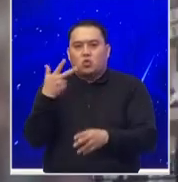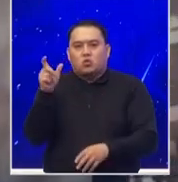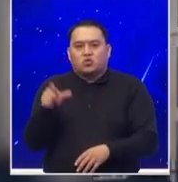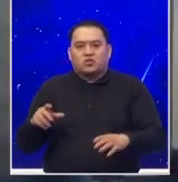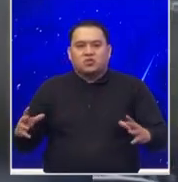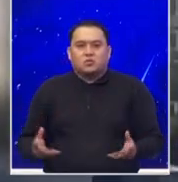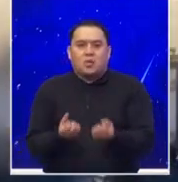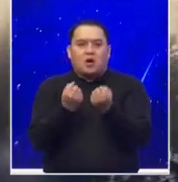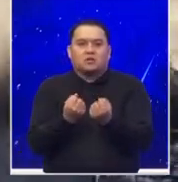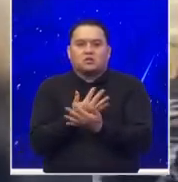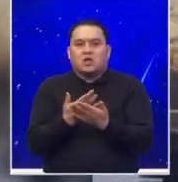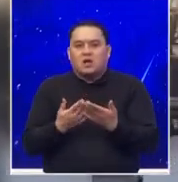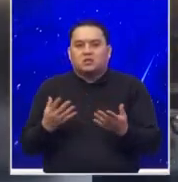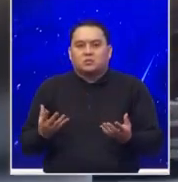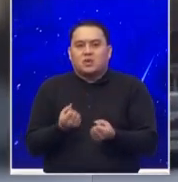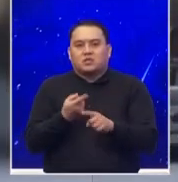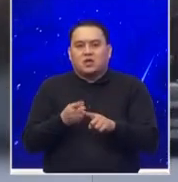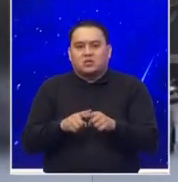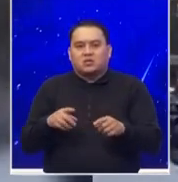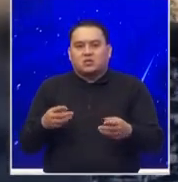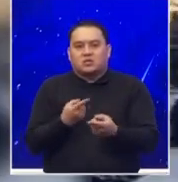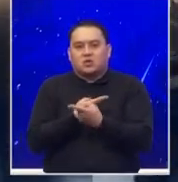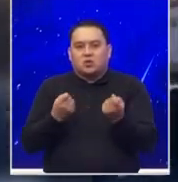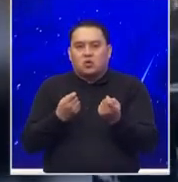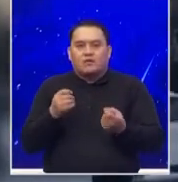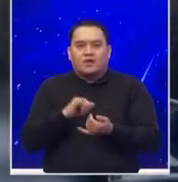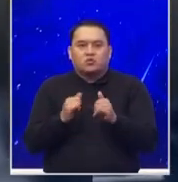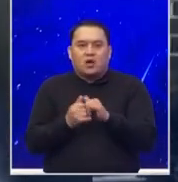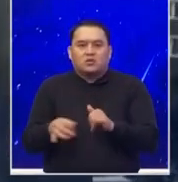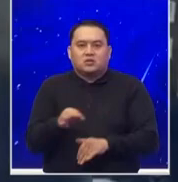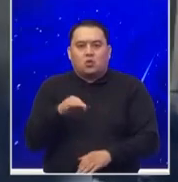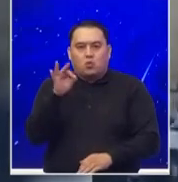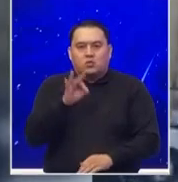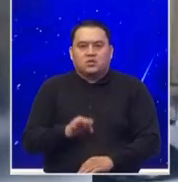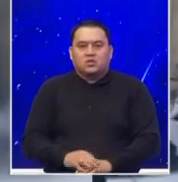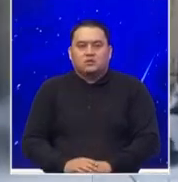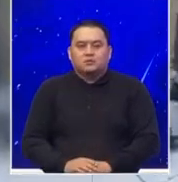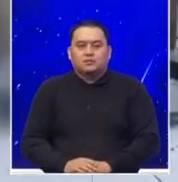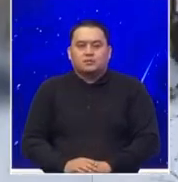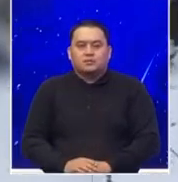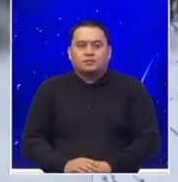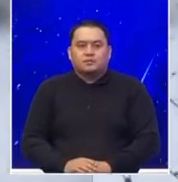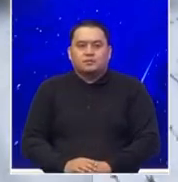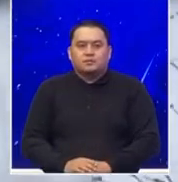человек спасли, еще нескольких эвакуировали, сообщили в ДЧС Восточно-Казахстанской области.